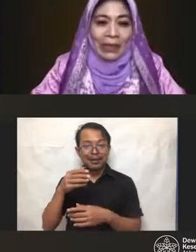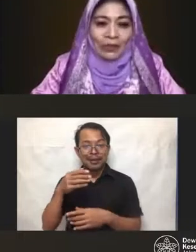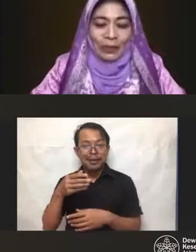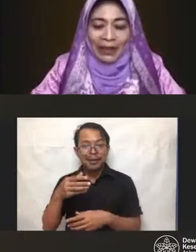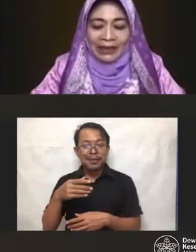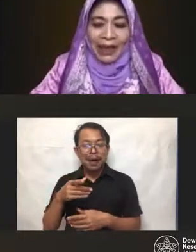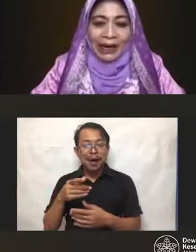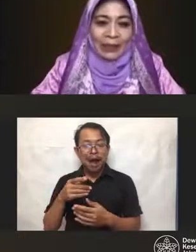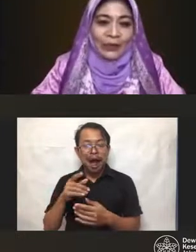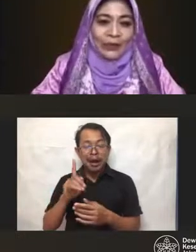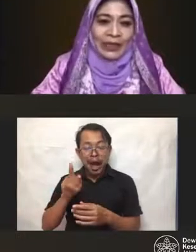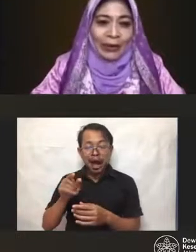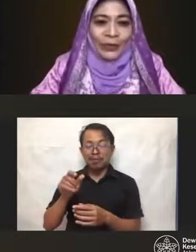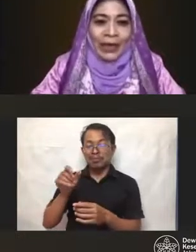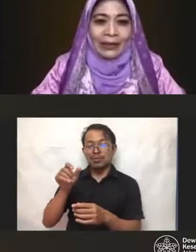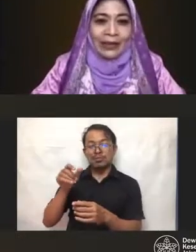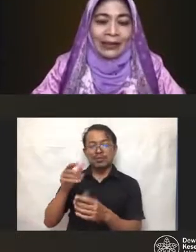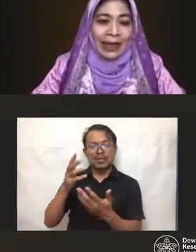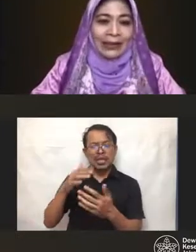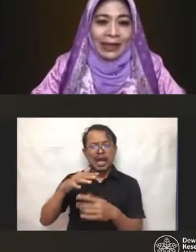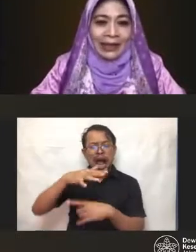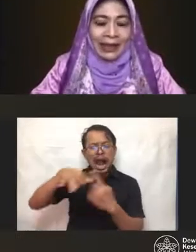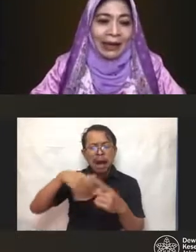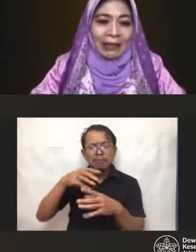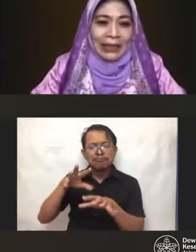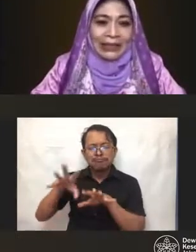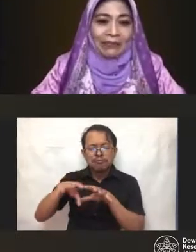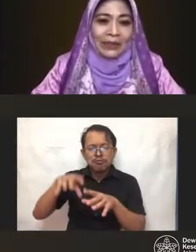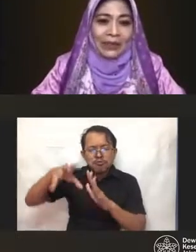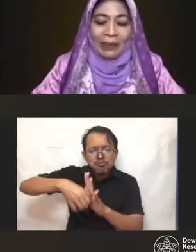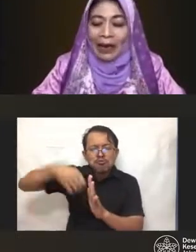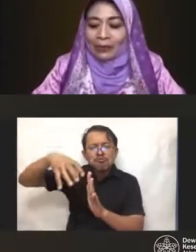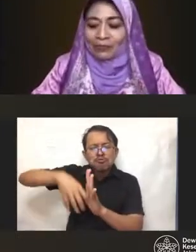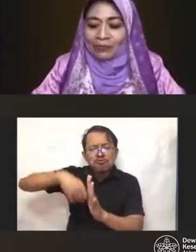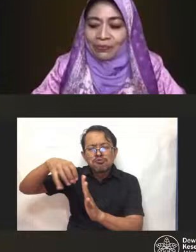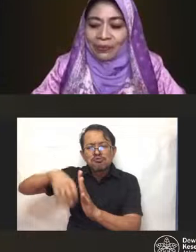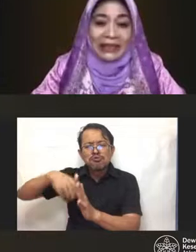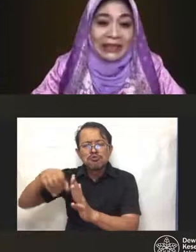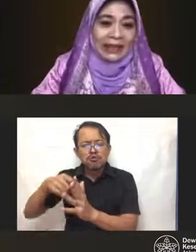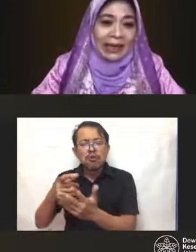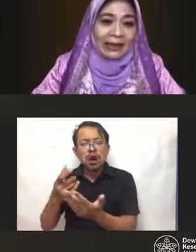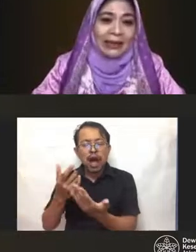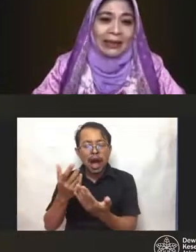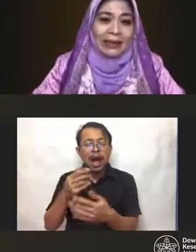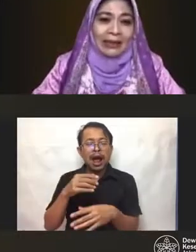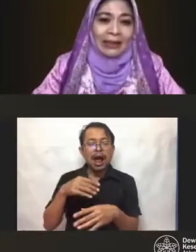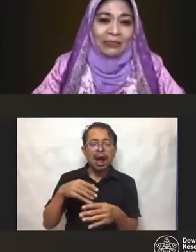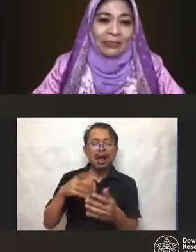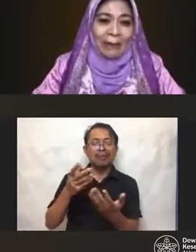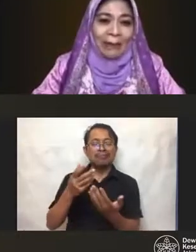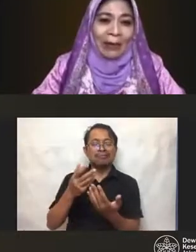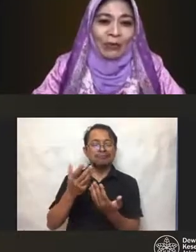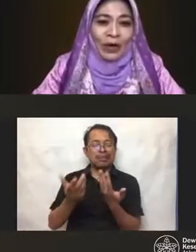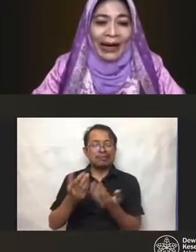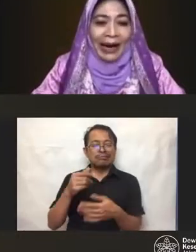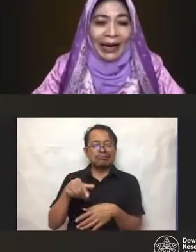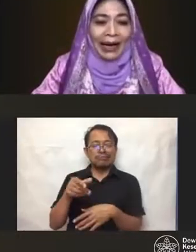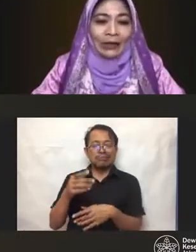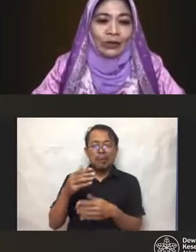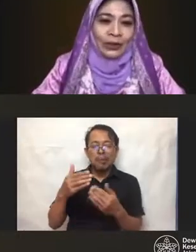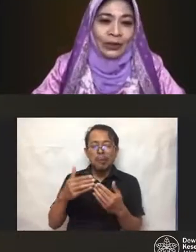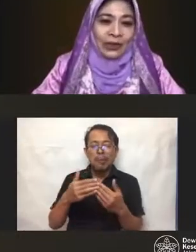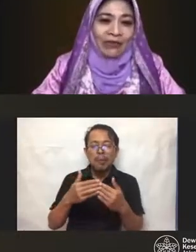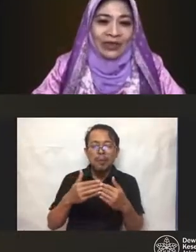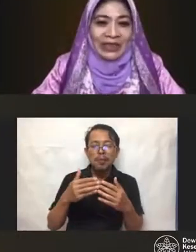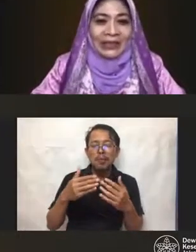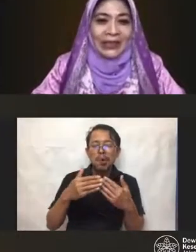upaya-upaya mengeksploitasi alam itu dilakukan dengan cara-cara yang masif yang melalui perizinan membuka lahan-lahan